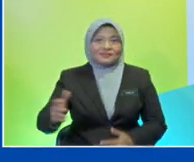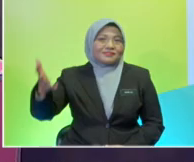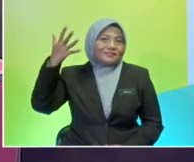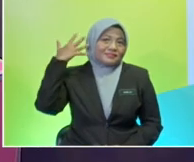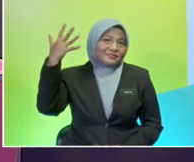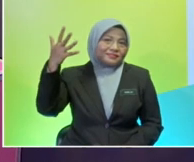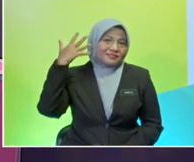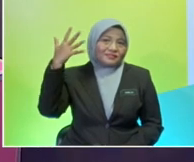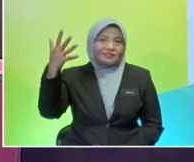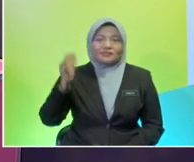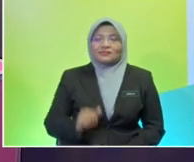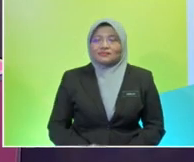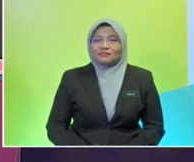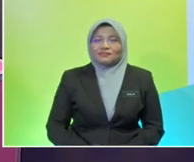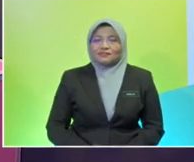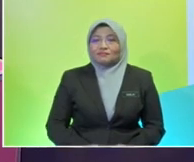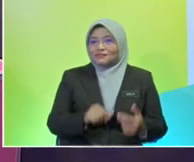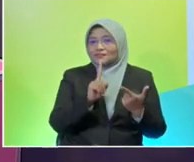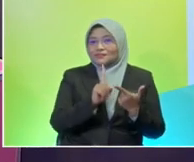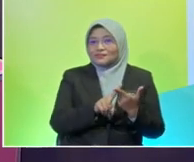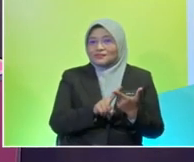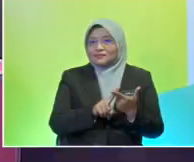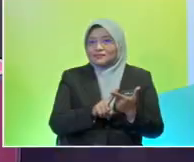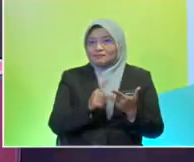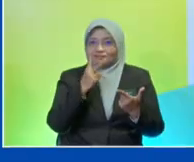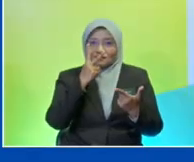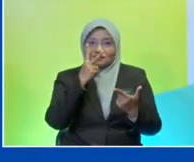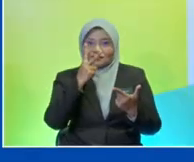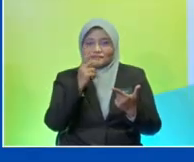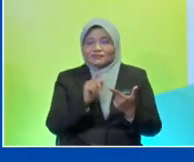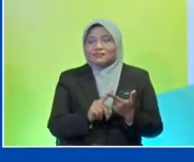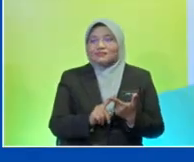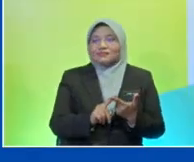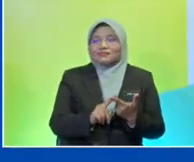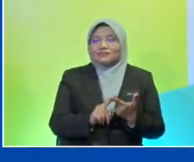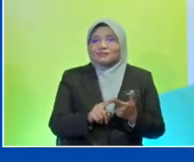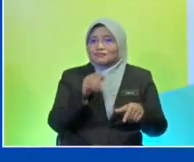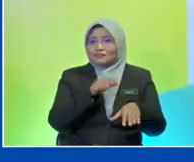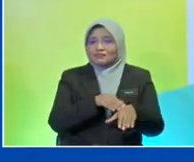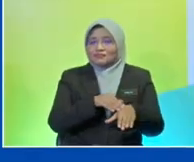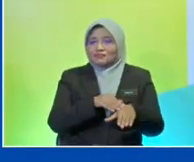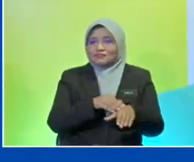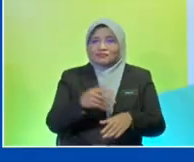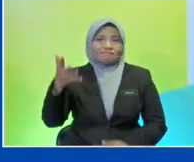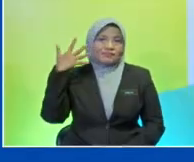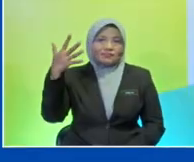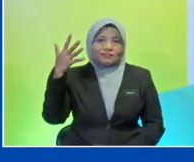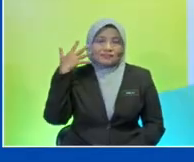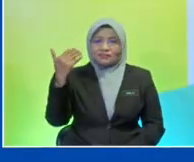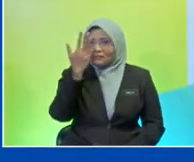oke seterusnya kalau misalnya lihat pada sosok panas ini kita lihat Kenapa